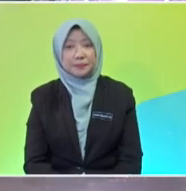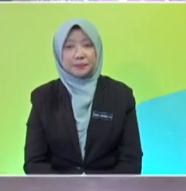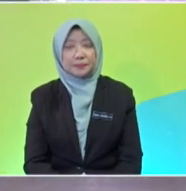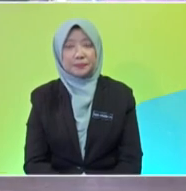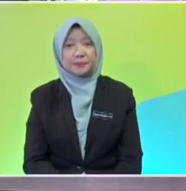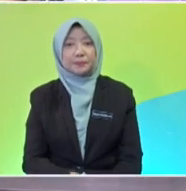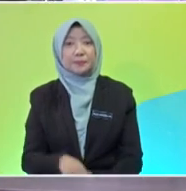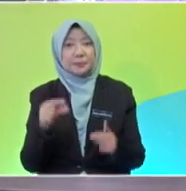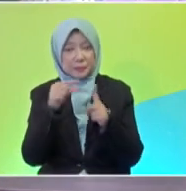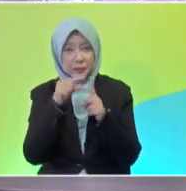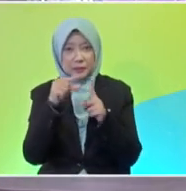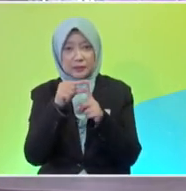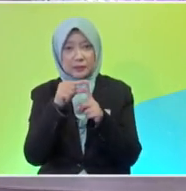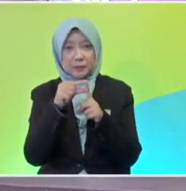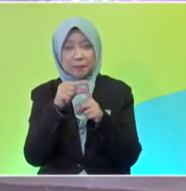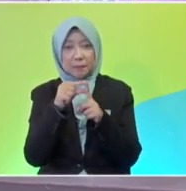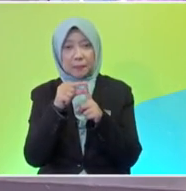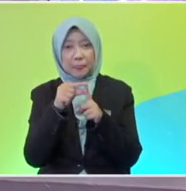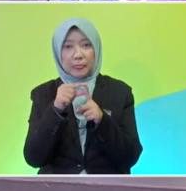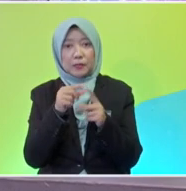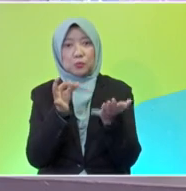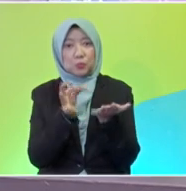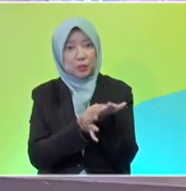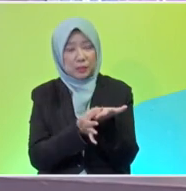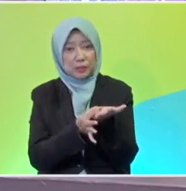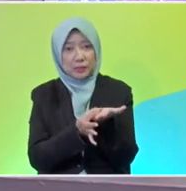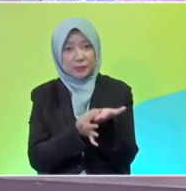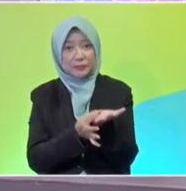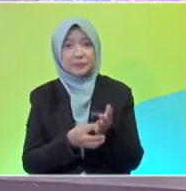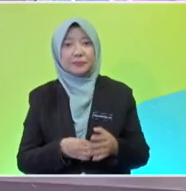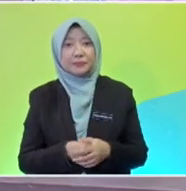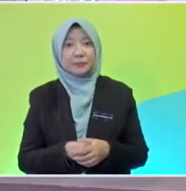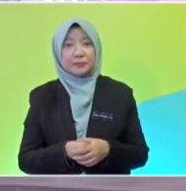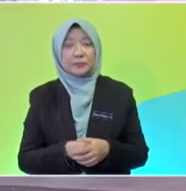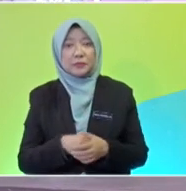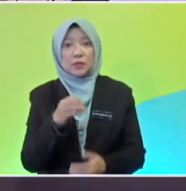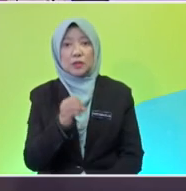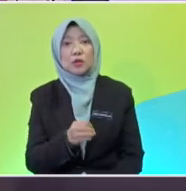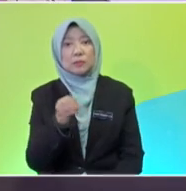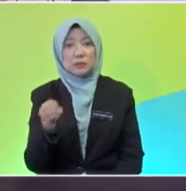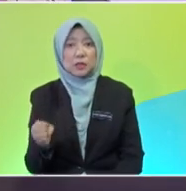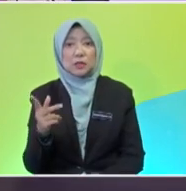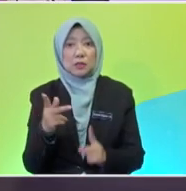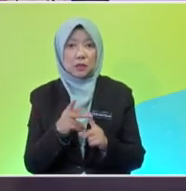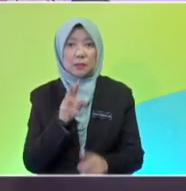dasarnya di sini untuk duit baiklah yang keempat